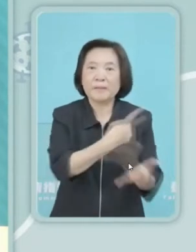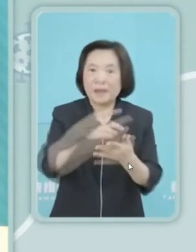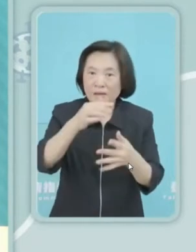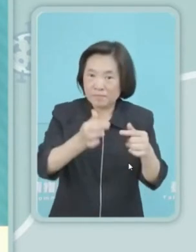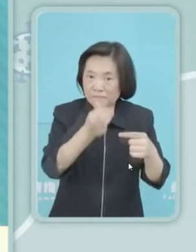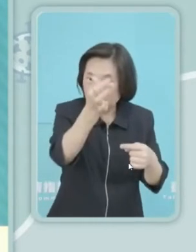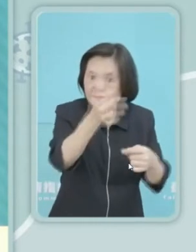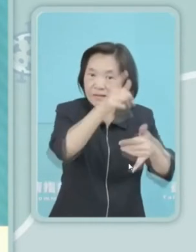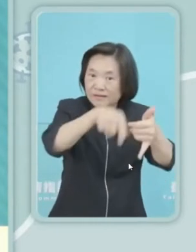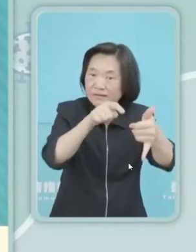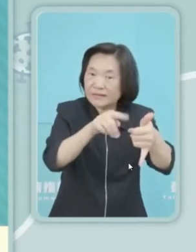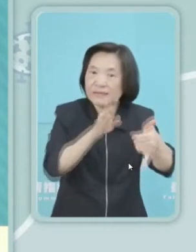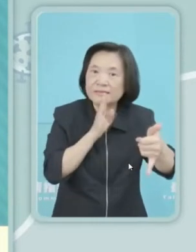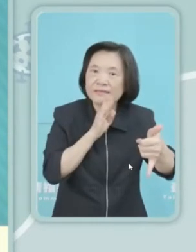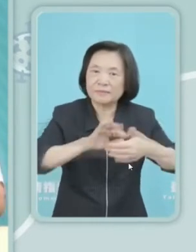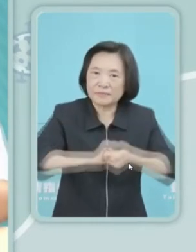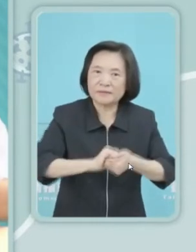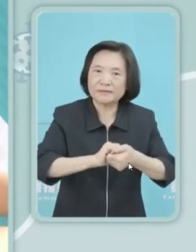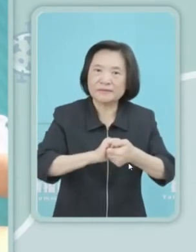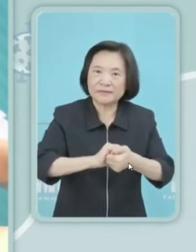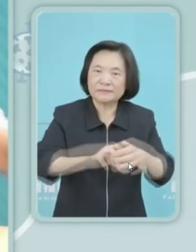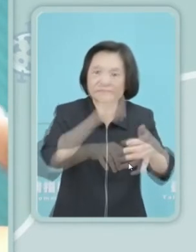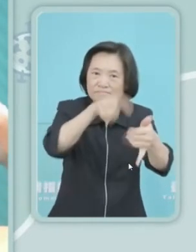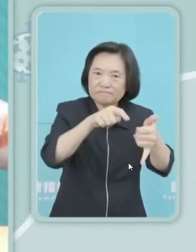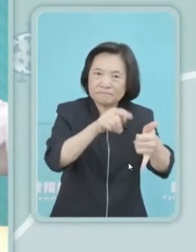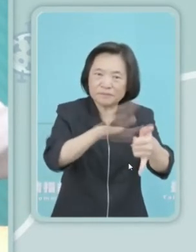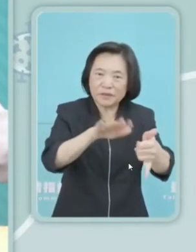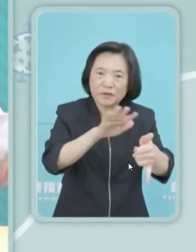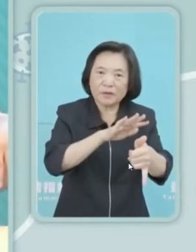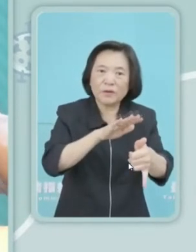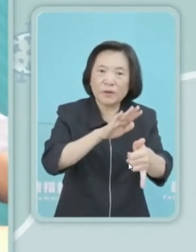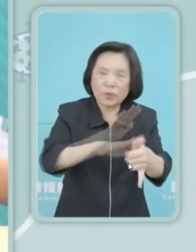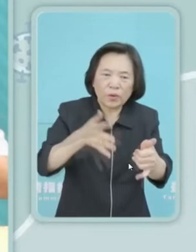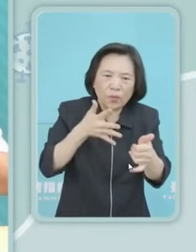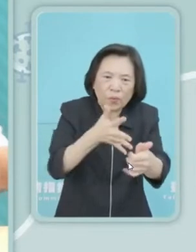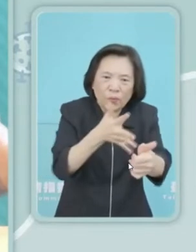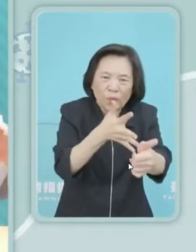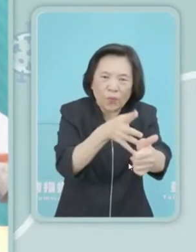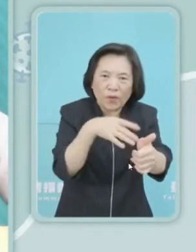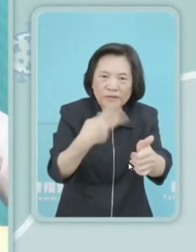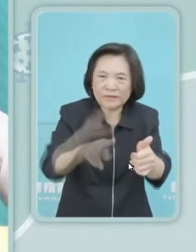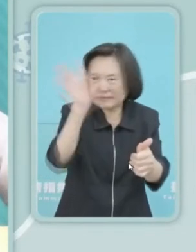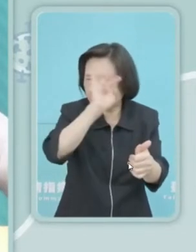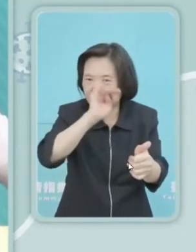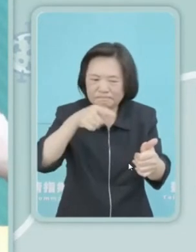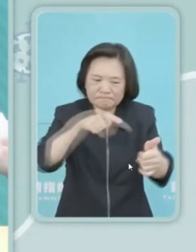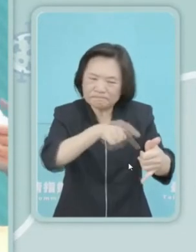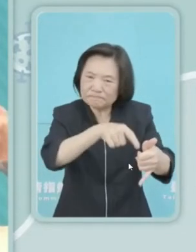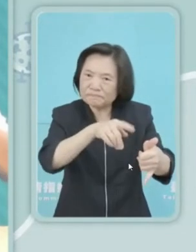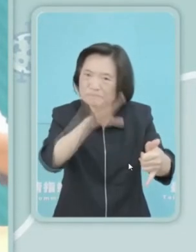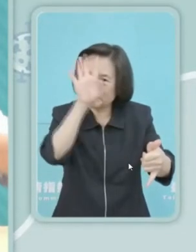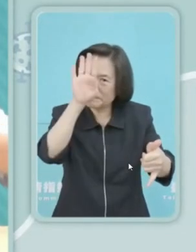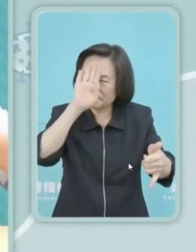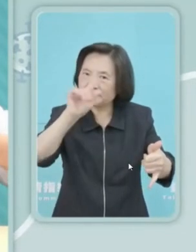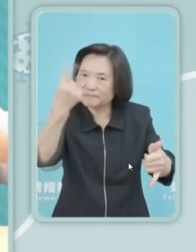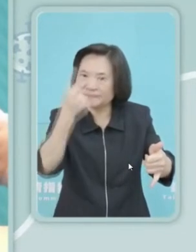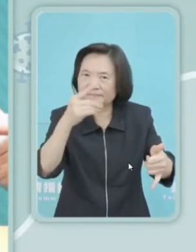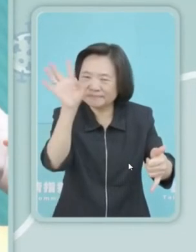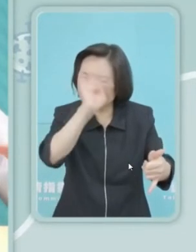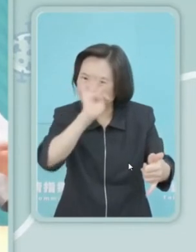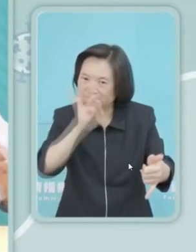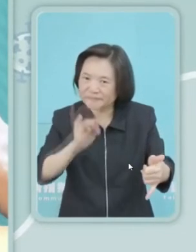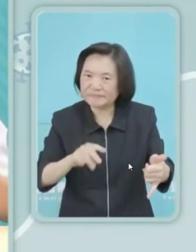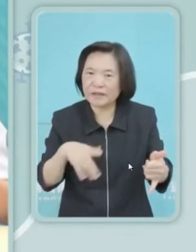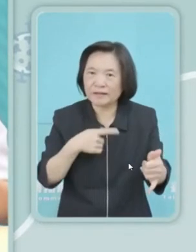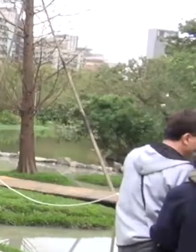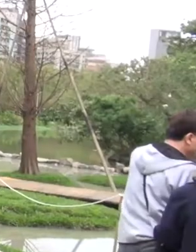案例我们就尽量扩大那个疫调的范围，看能不能隔离，有可能的隔